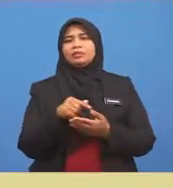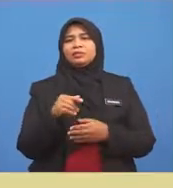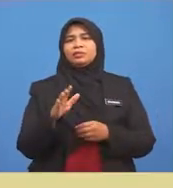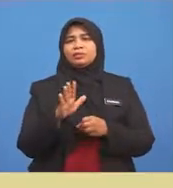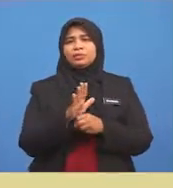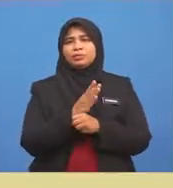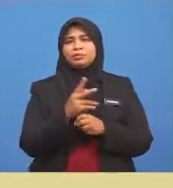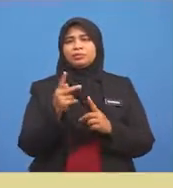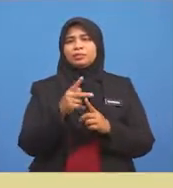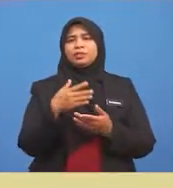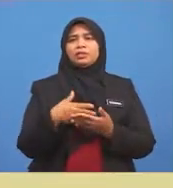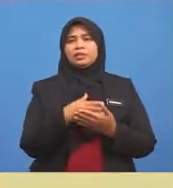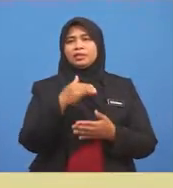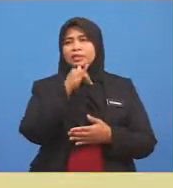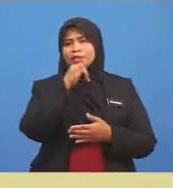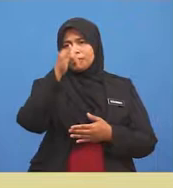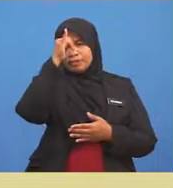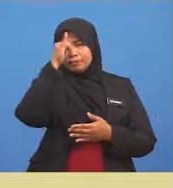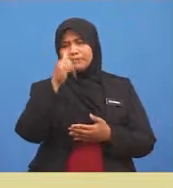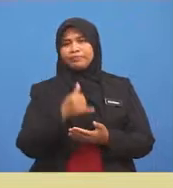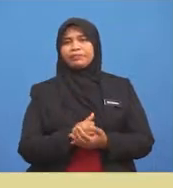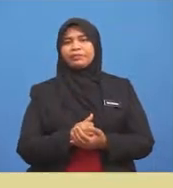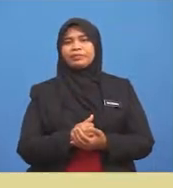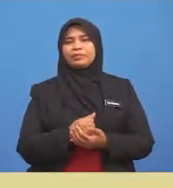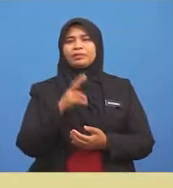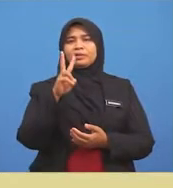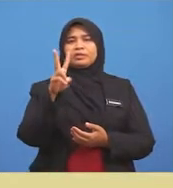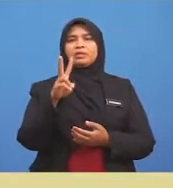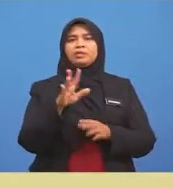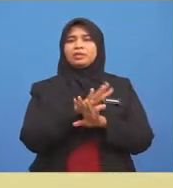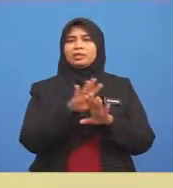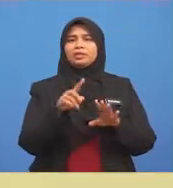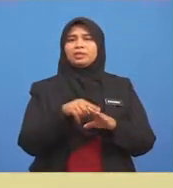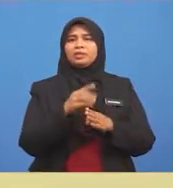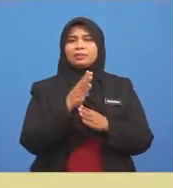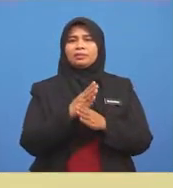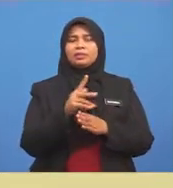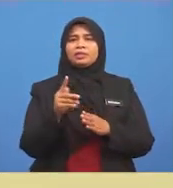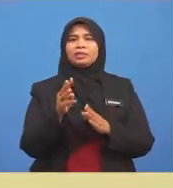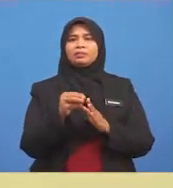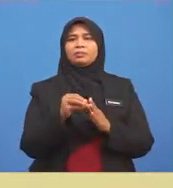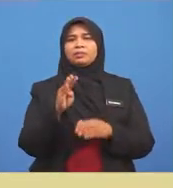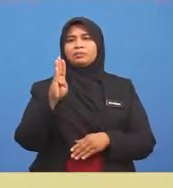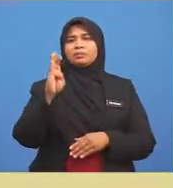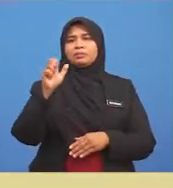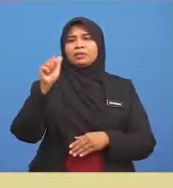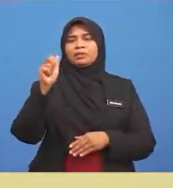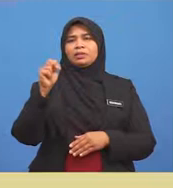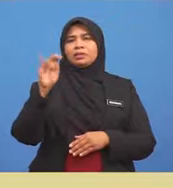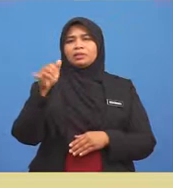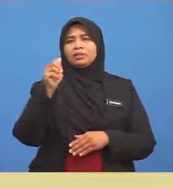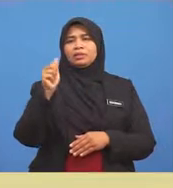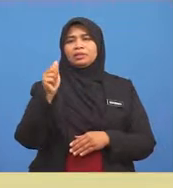memenuhi tuntutan kehidupan mereka. Kedua, tidak dibenarkan membelanjakan harta